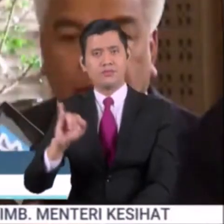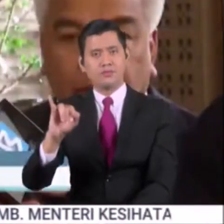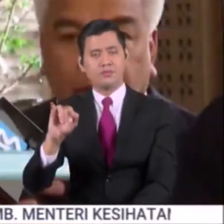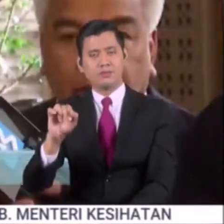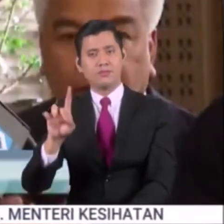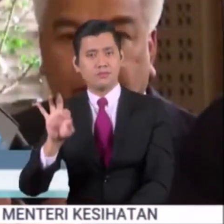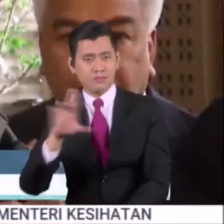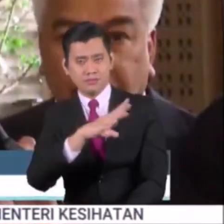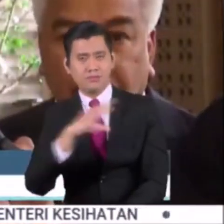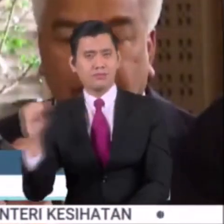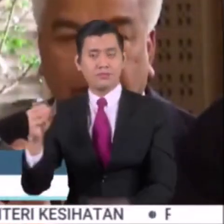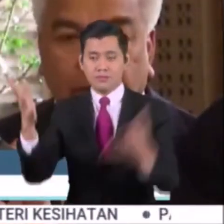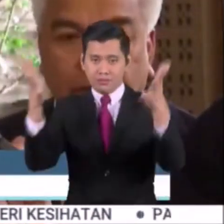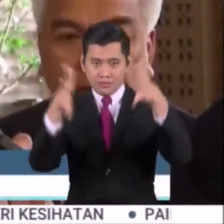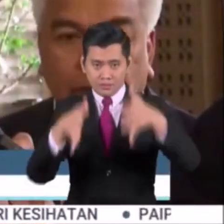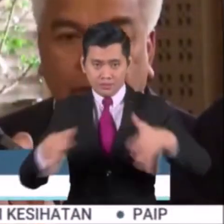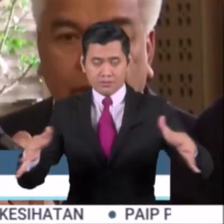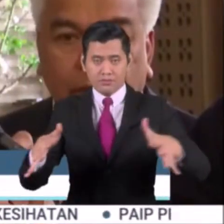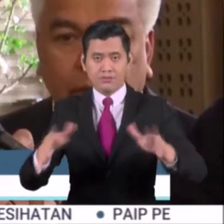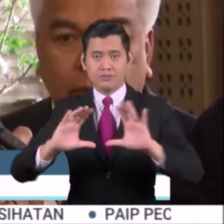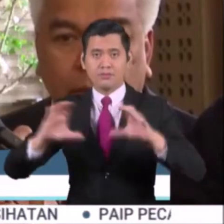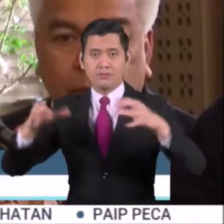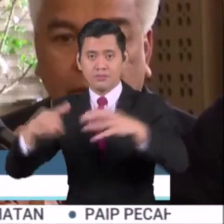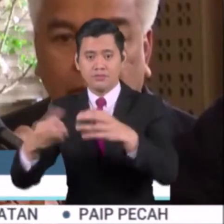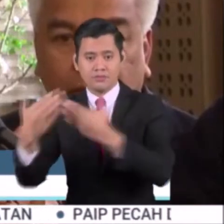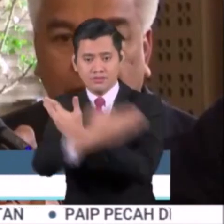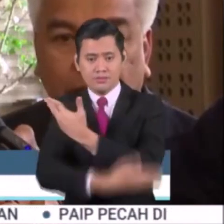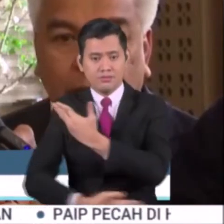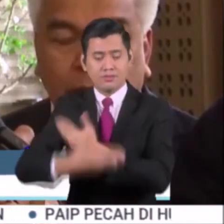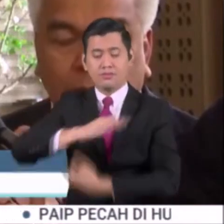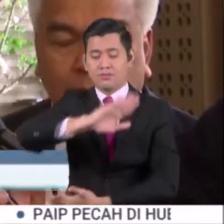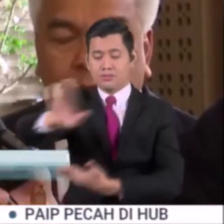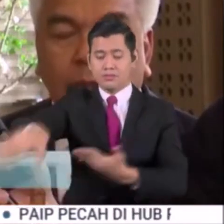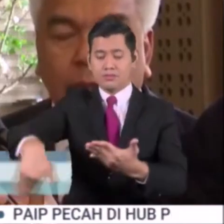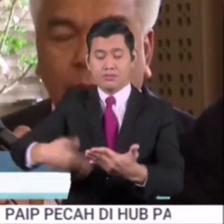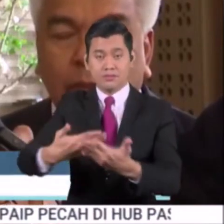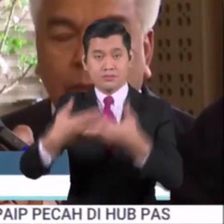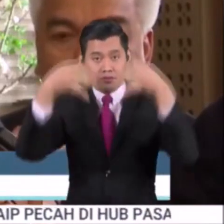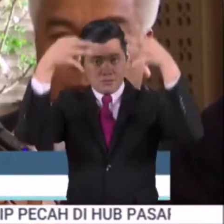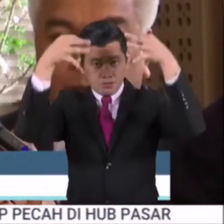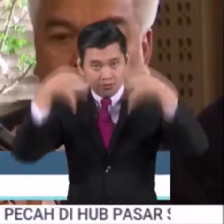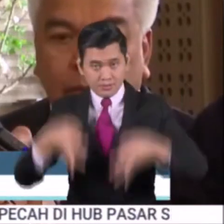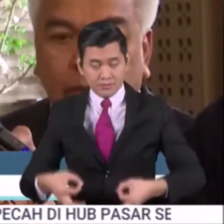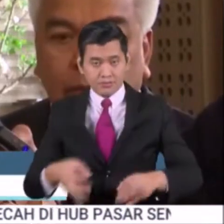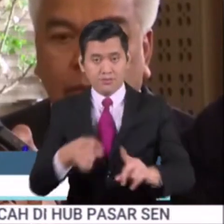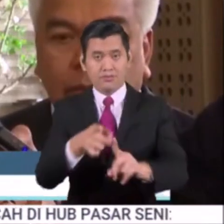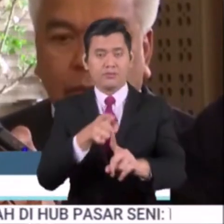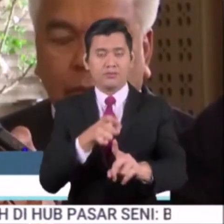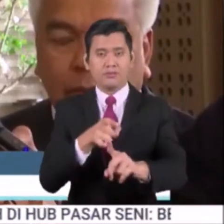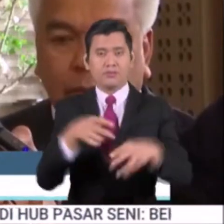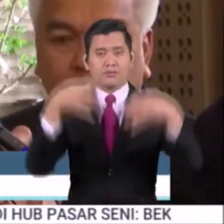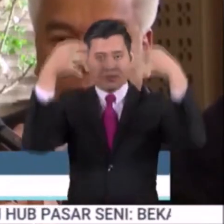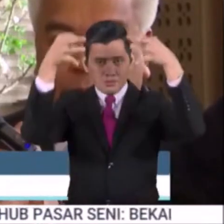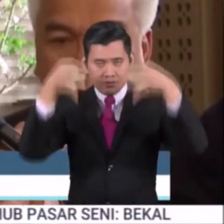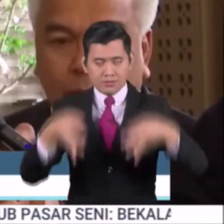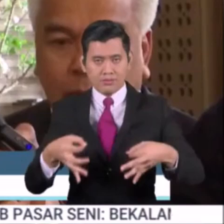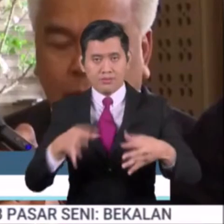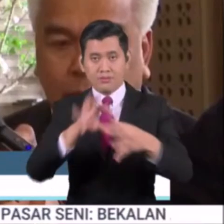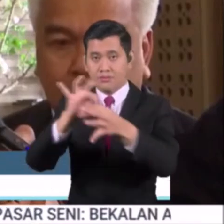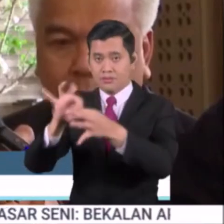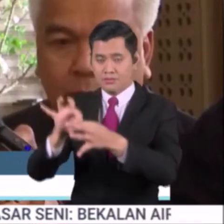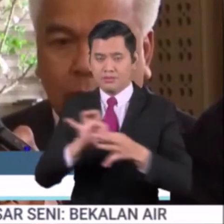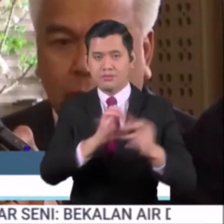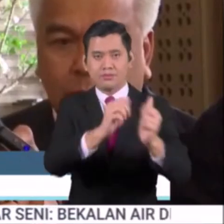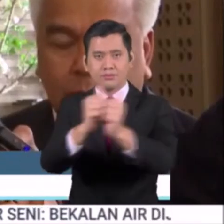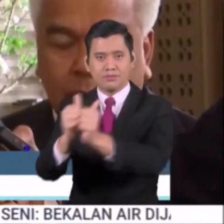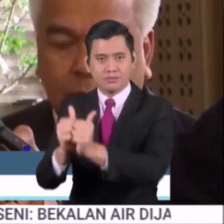ASEAN ini dia merupakan satu kumpulan negara yang apa jua keputusan berasaskan kepada keputusan bersama, konsensus, sebelah